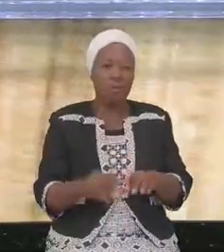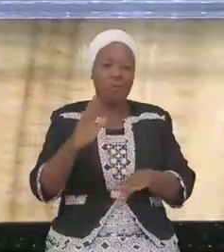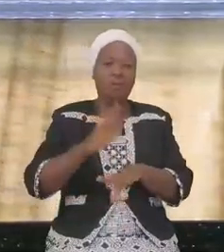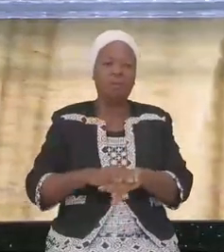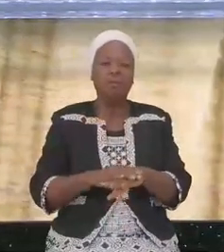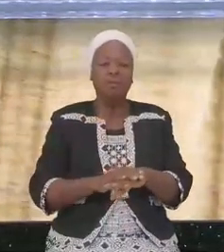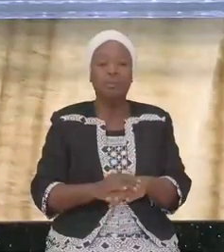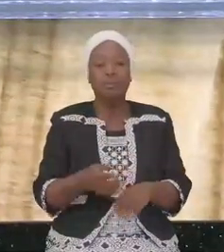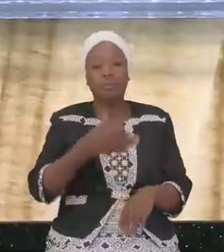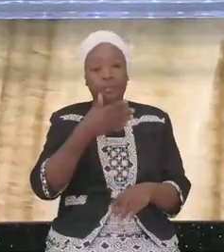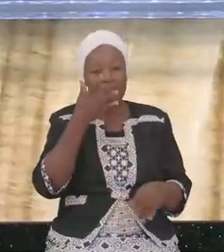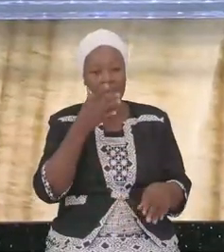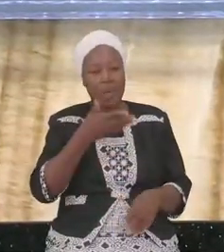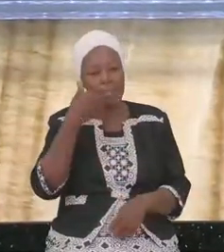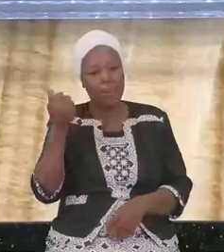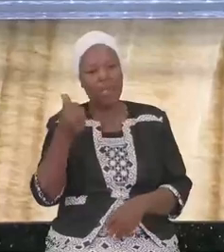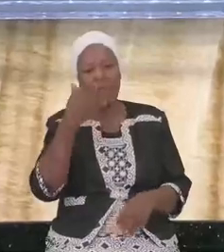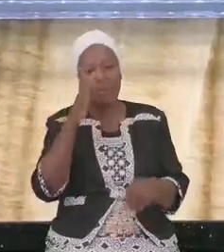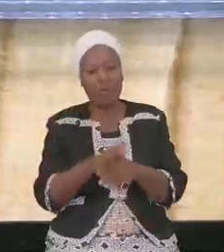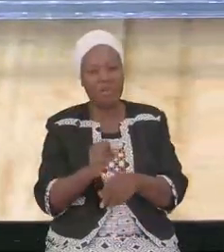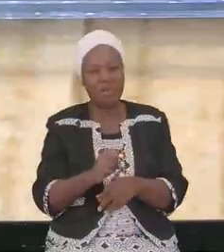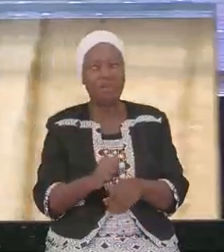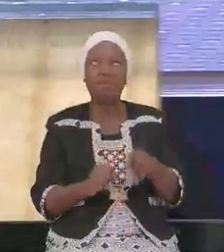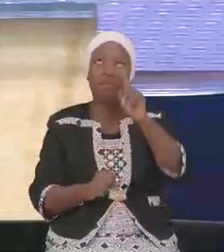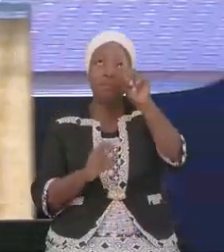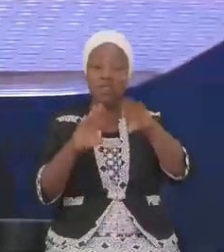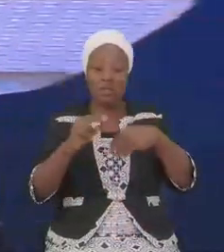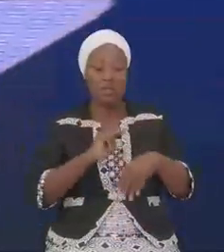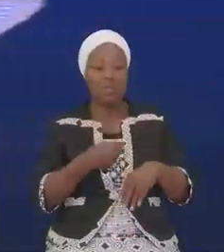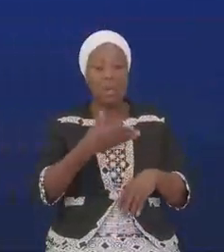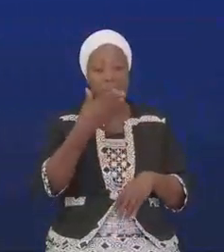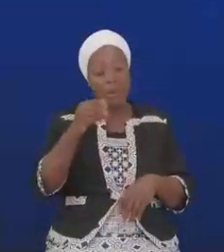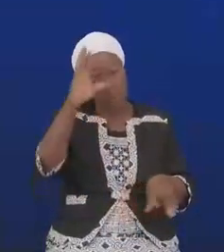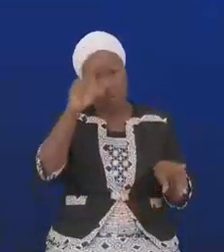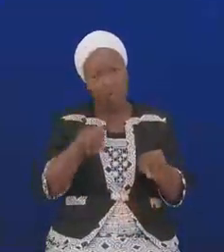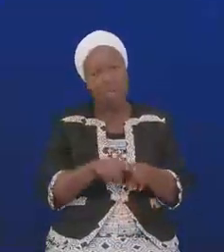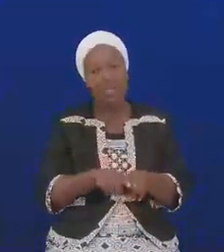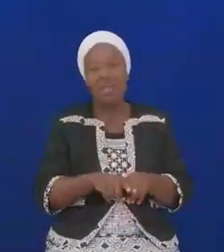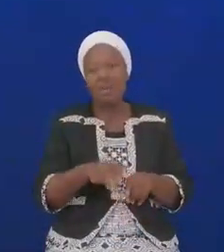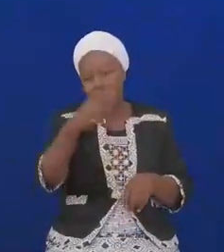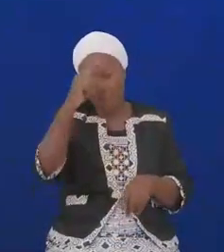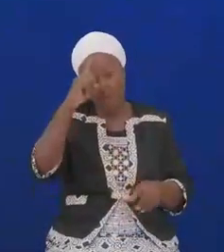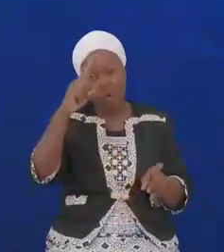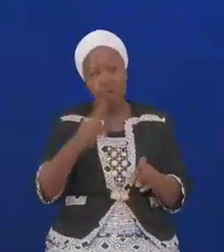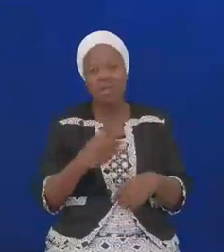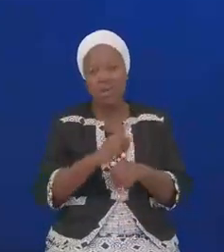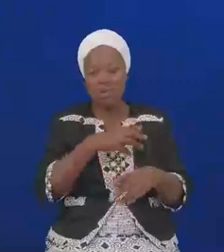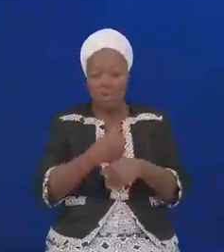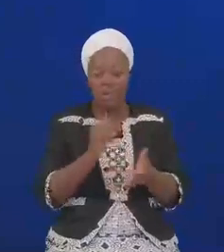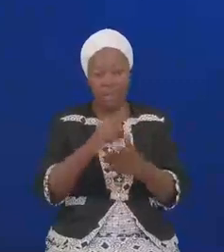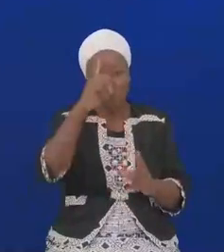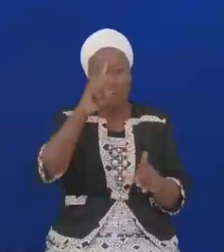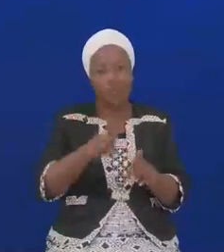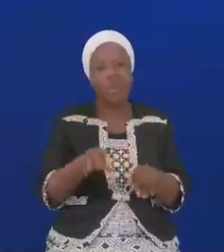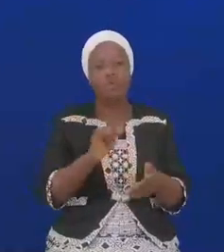de meilleures promesses. Il nous donne une meilleure alliance. Le Seigneur a fait alliance avec Abraham. Et